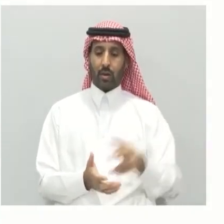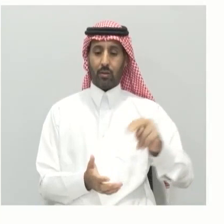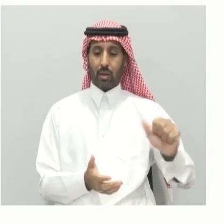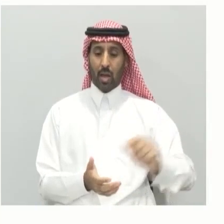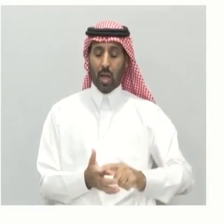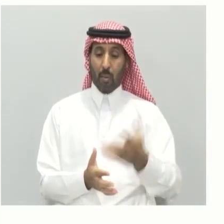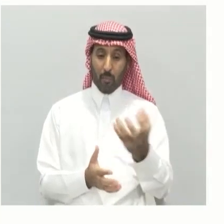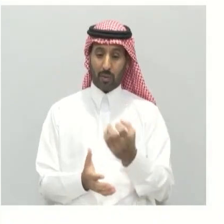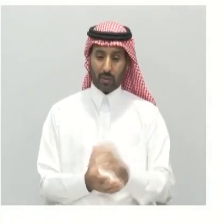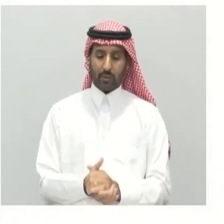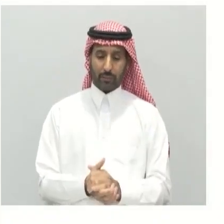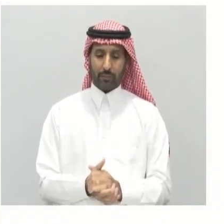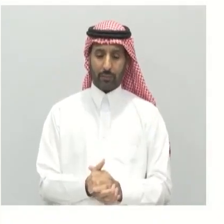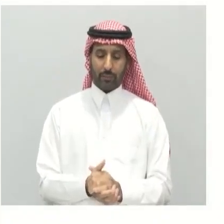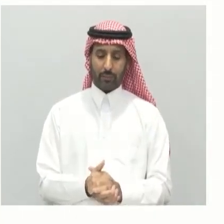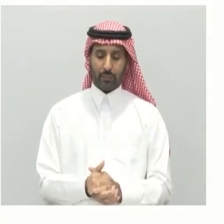عامل